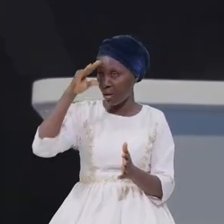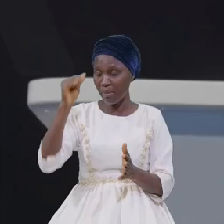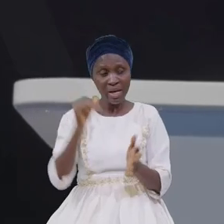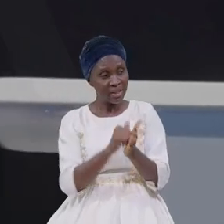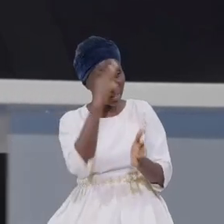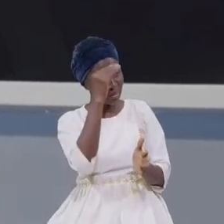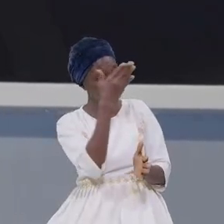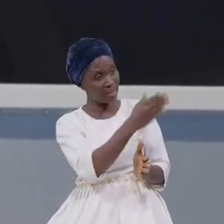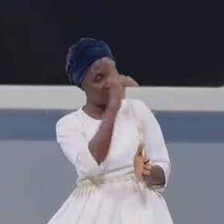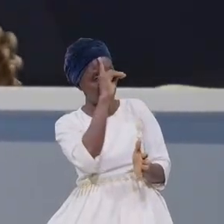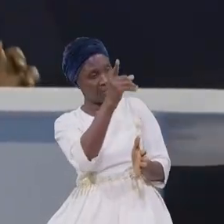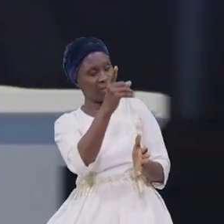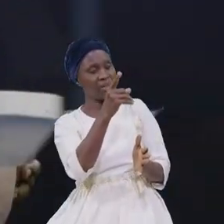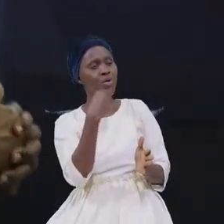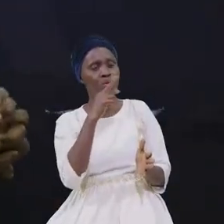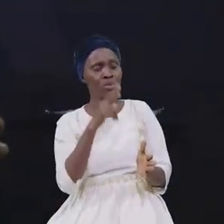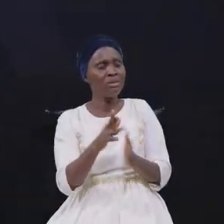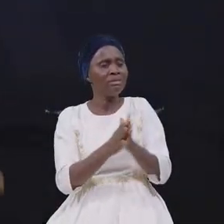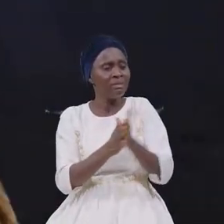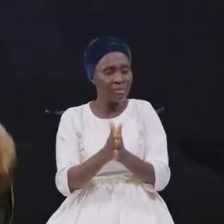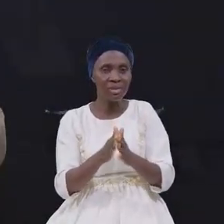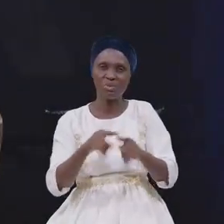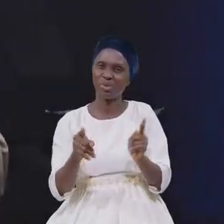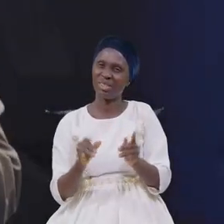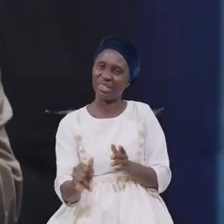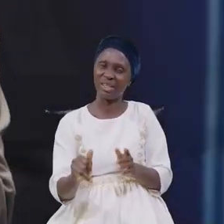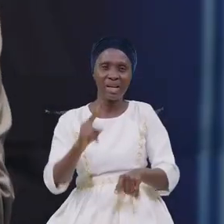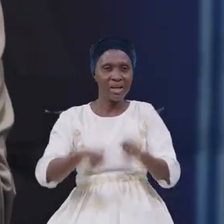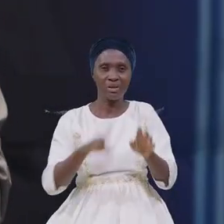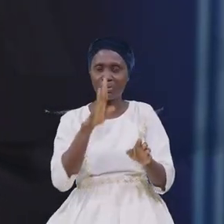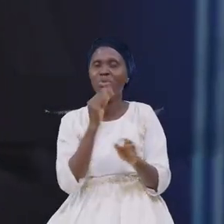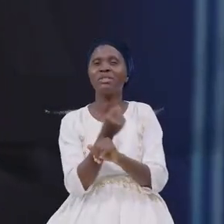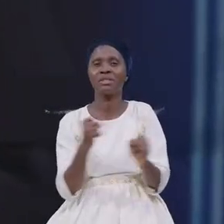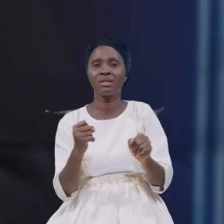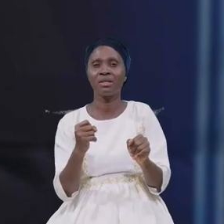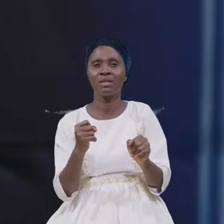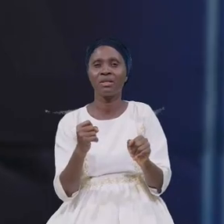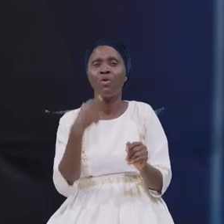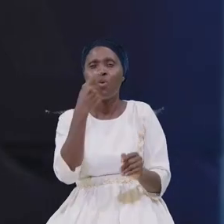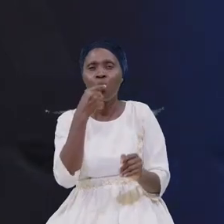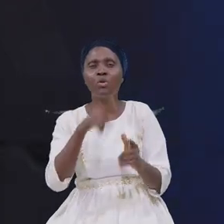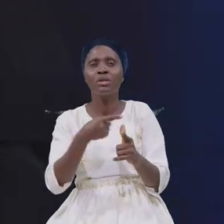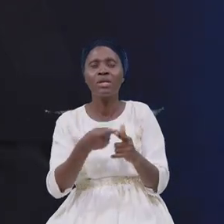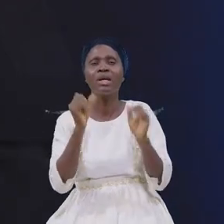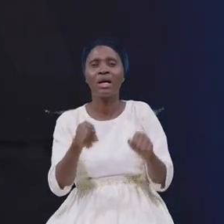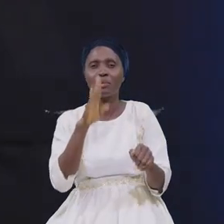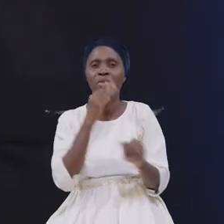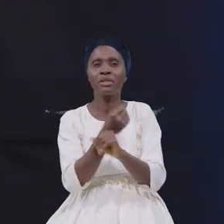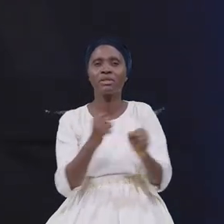un intelligent, très passionné. Cependant, il n'était pas sauvé. Qui peut donc être